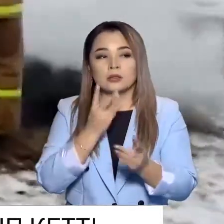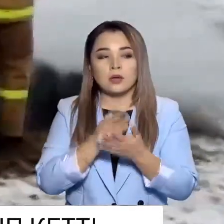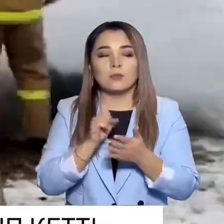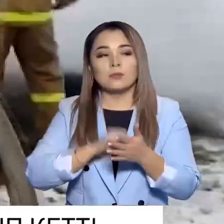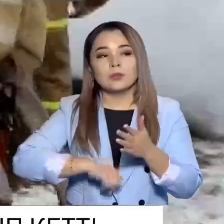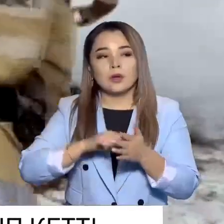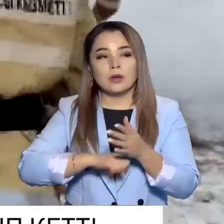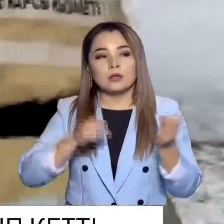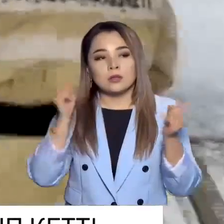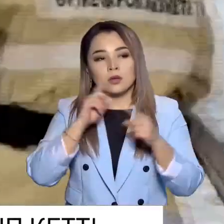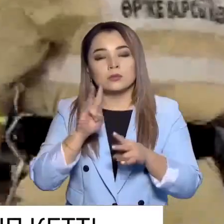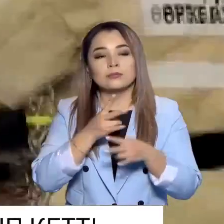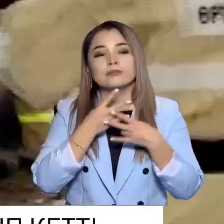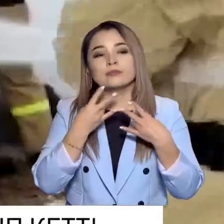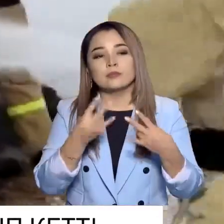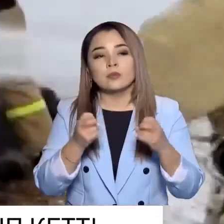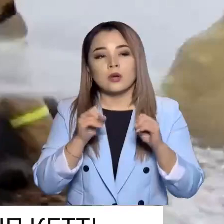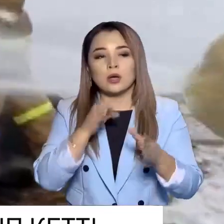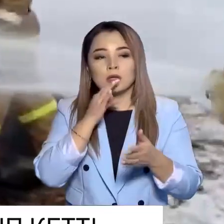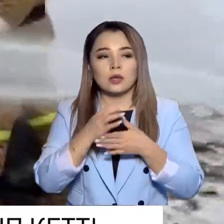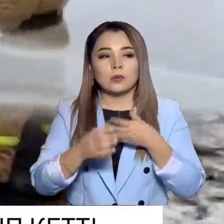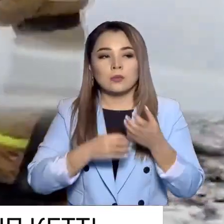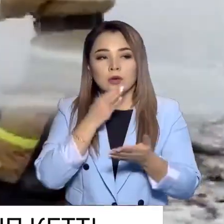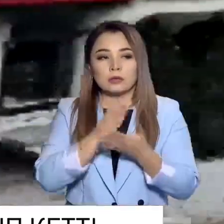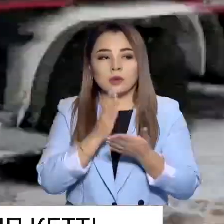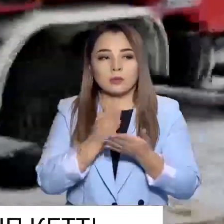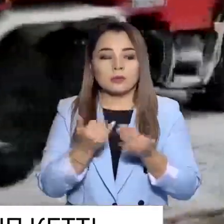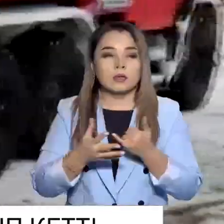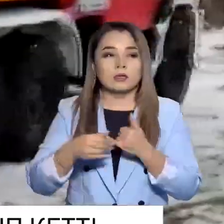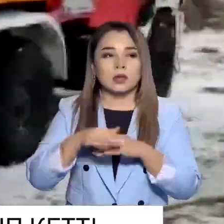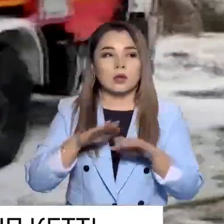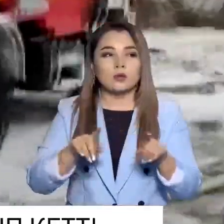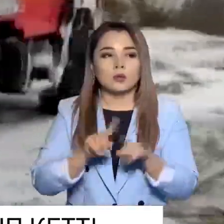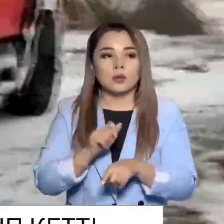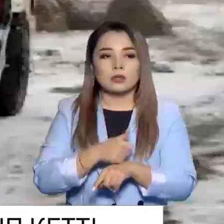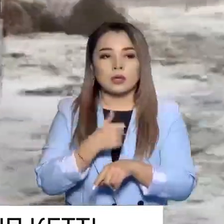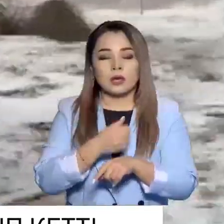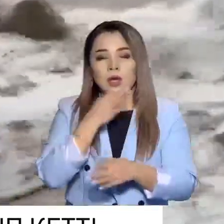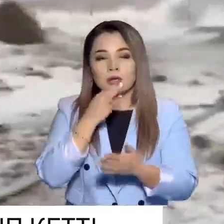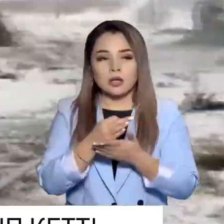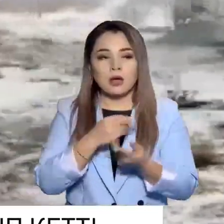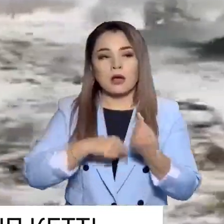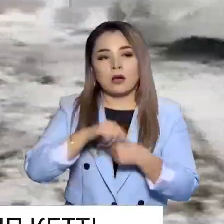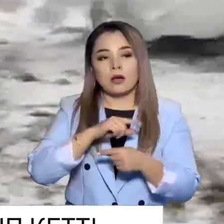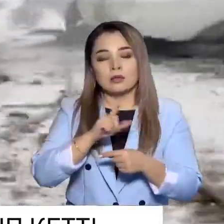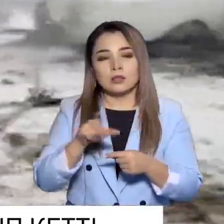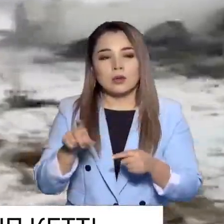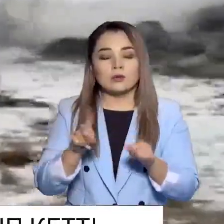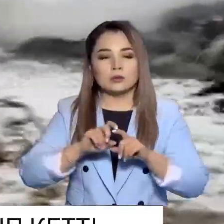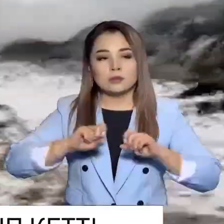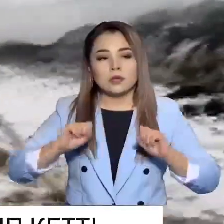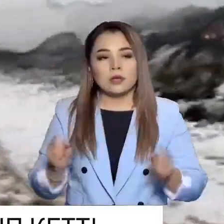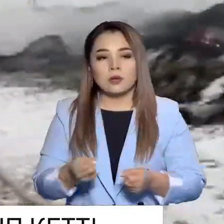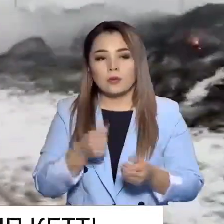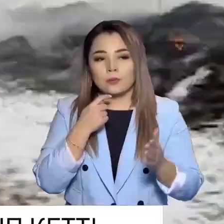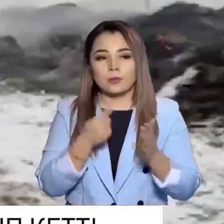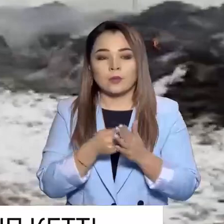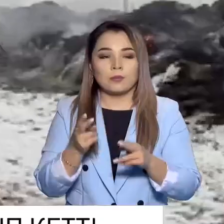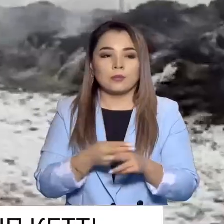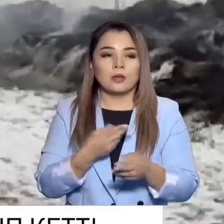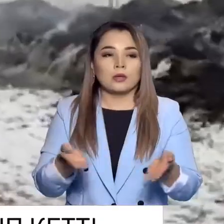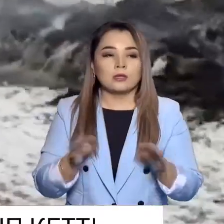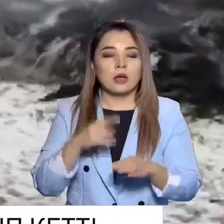жатыр. Қасақана от қойылуы мүмкін деген болжамда бар. Жергілікті әкімшілік болса, өңірдегі кәсіпкерлерді қыс ортасында мал азығынсыз